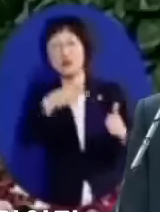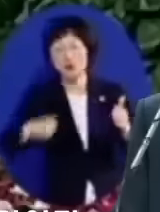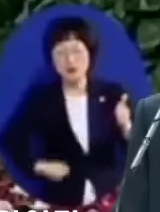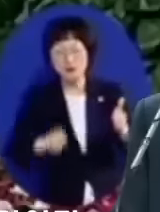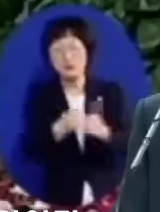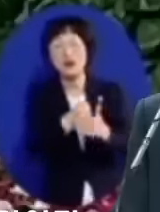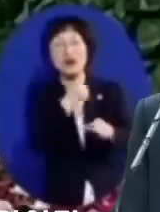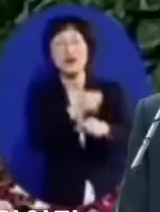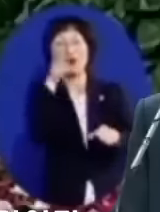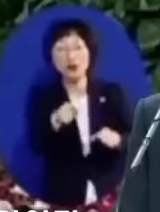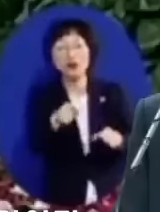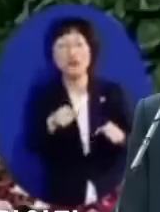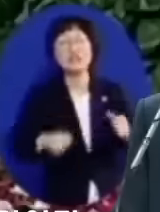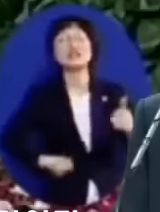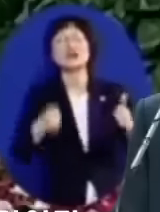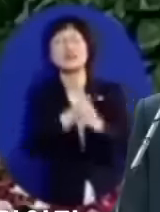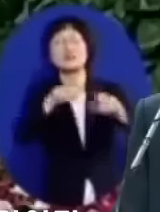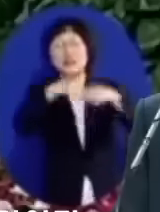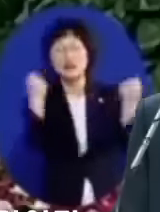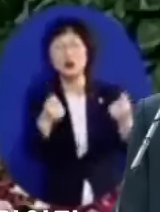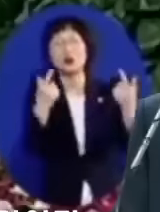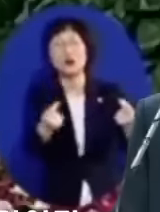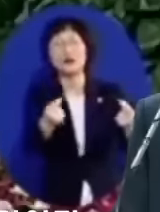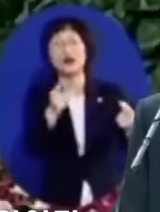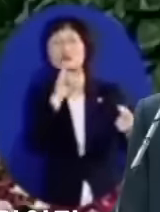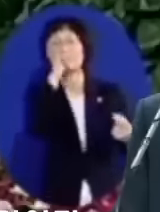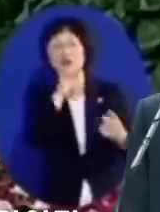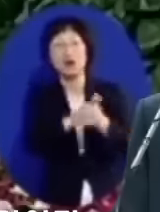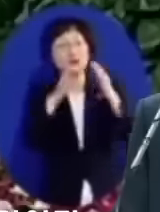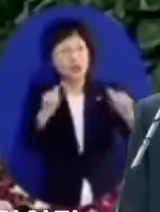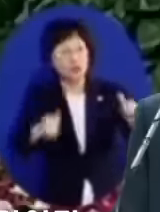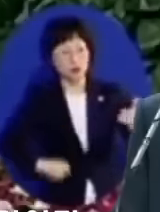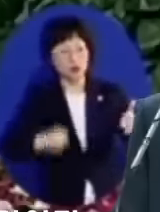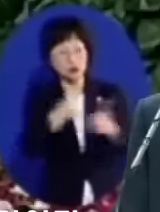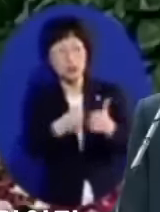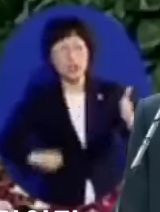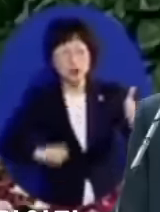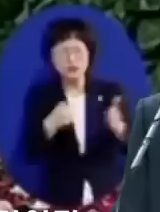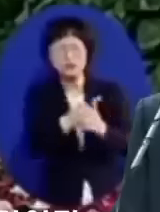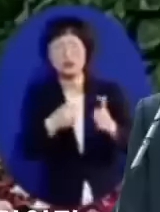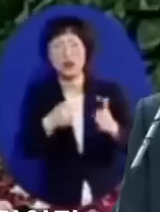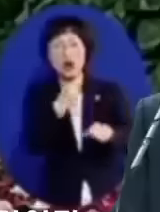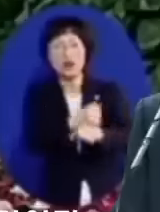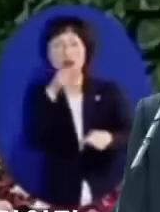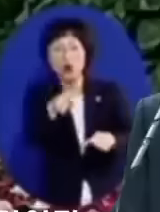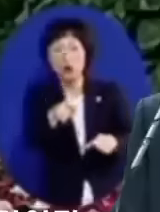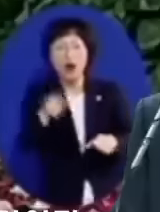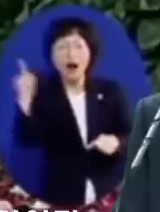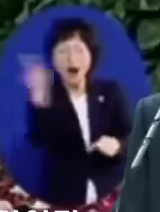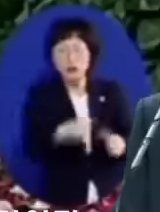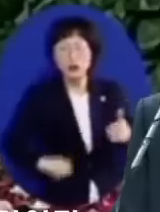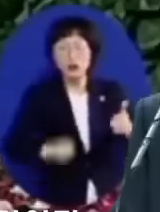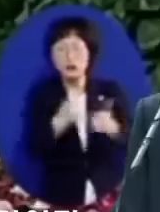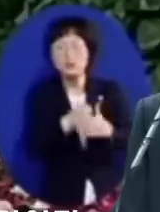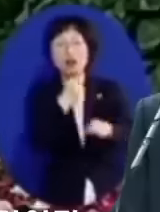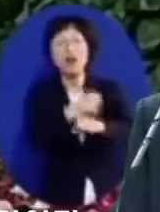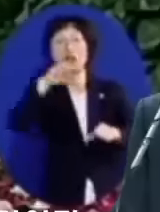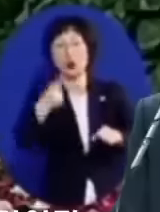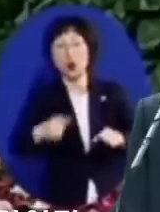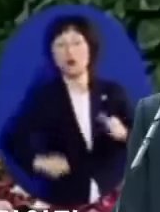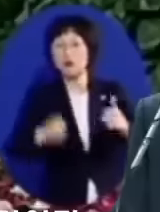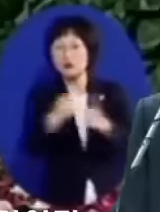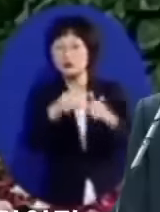것은 결심을 깨뜨리는 것과 같다고 말했었습니다. 사람이 결심을 하는데도 아무리 결심을 해도